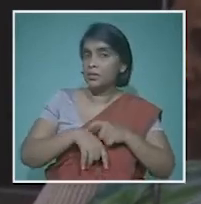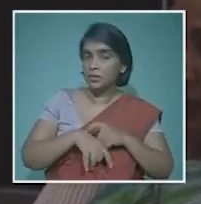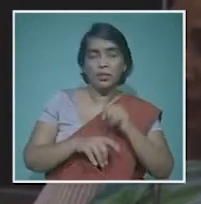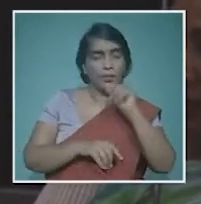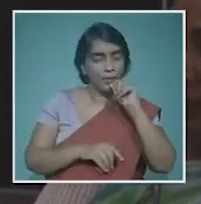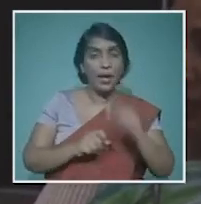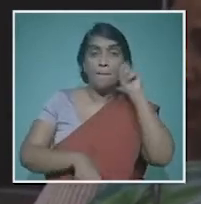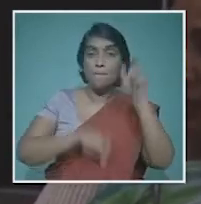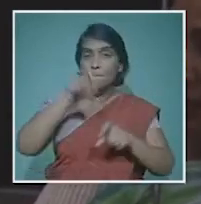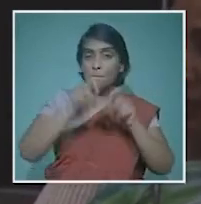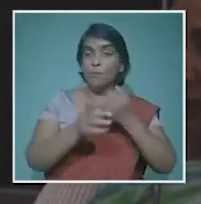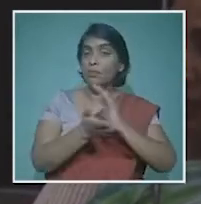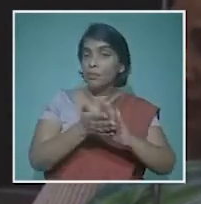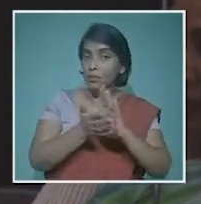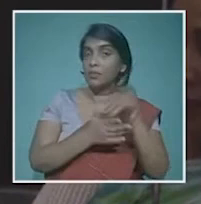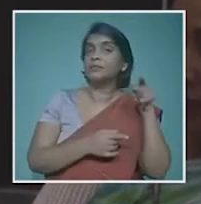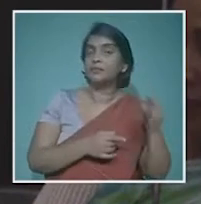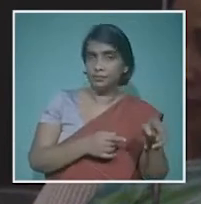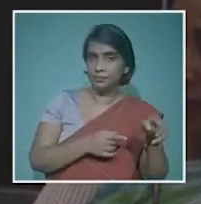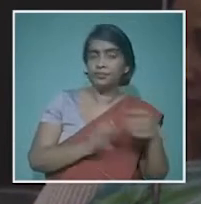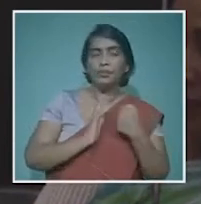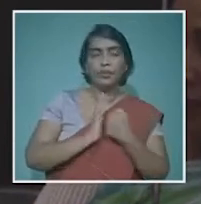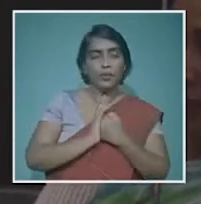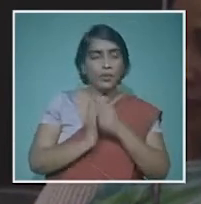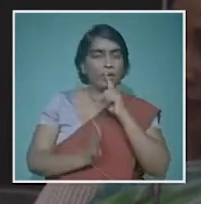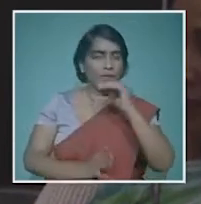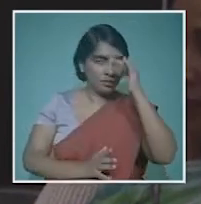සැබෑ ජනතා මෙහෙවර තියෙන්නේ එතනයි ගරු කථානායකතුමනි බොහොම ස්තුතියි